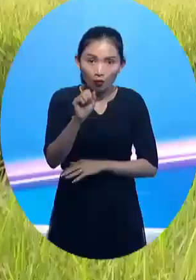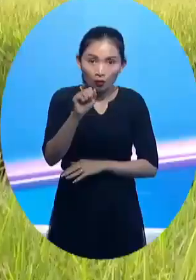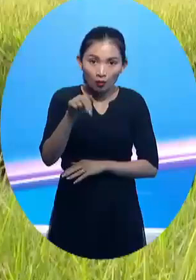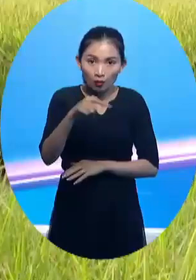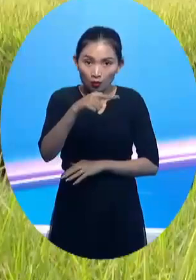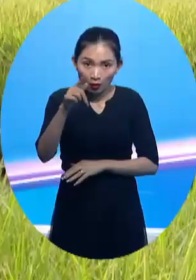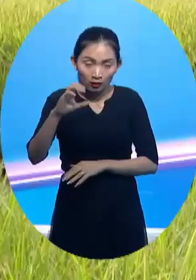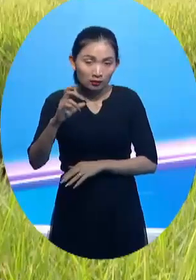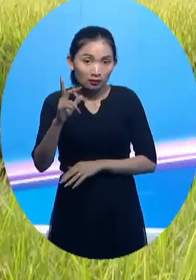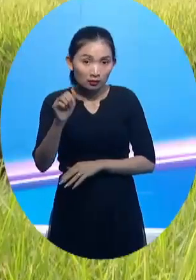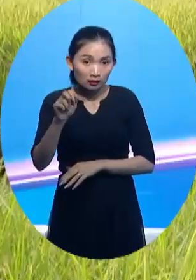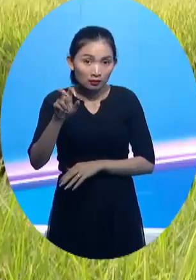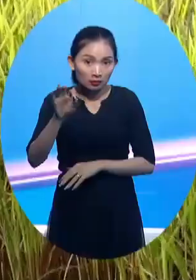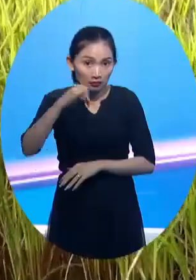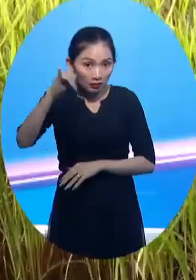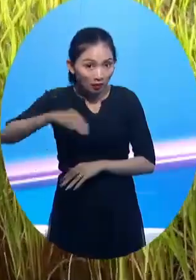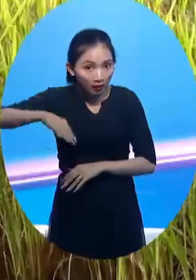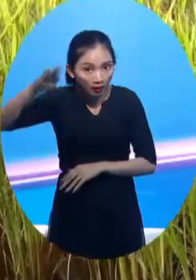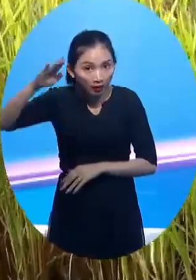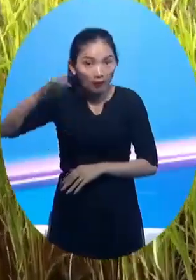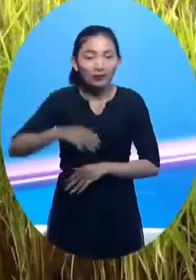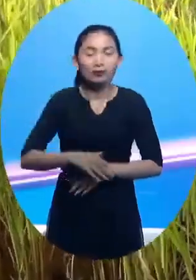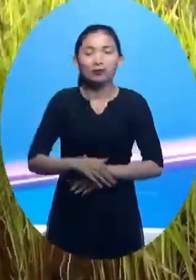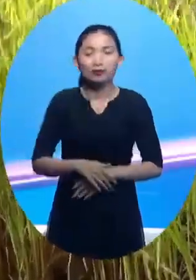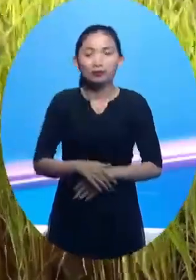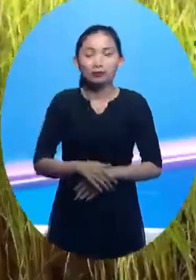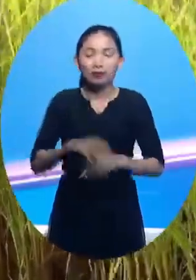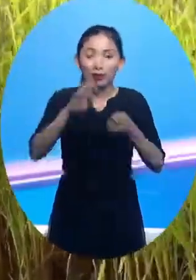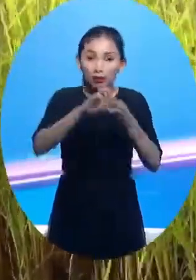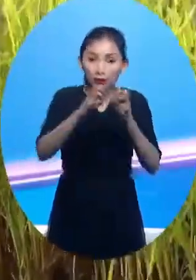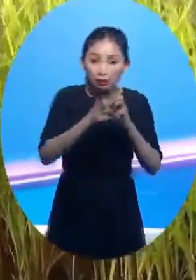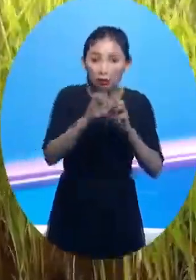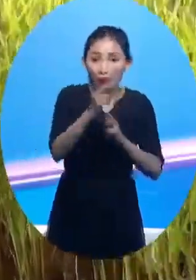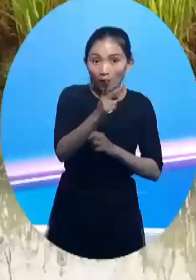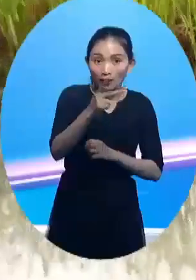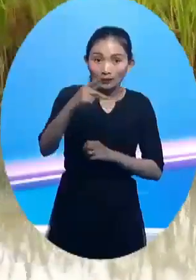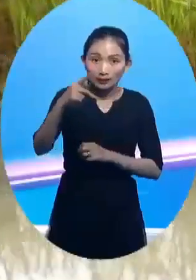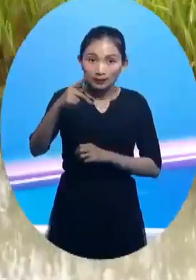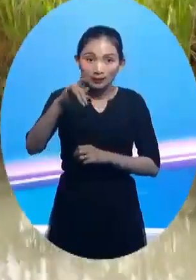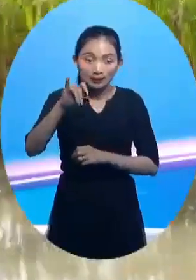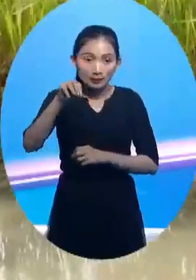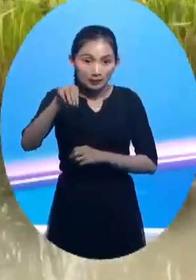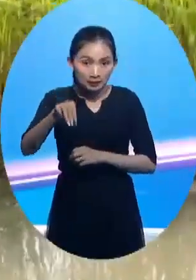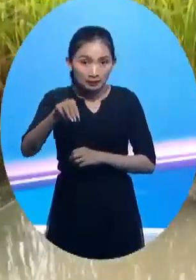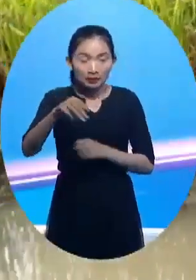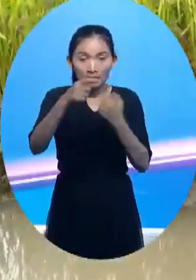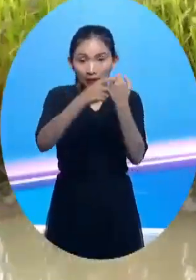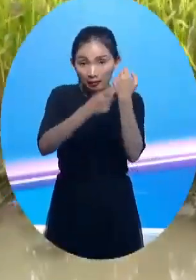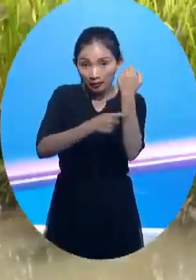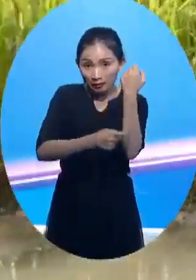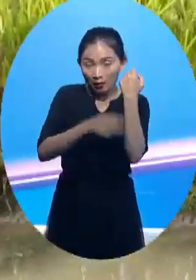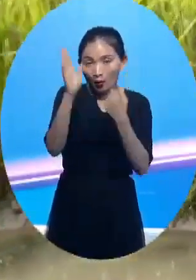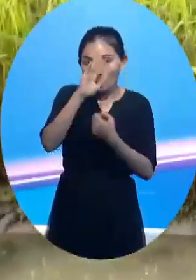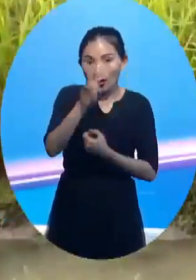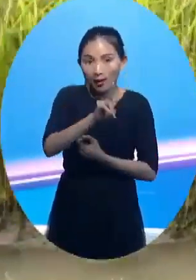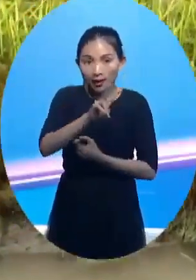nguyên tố vi lượng là nó rất là cao hiện Hoàng Kim có hơn 200 cửa hàng nhận quyền độc quyền mở bán sản phẩm trên toàn quốc cù